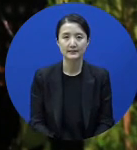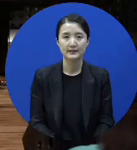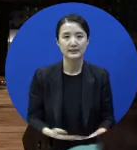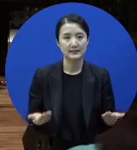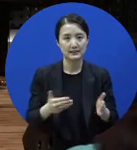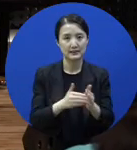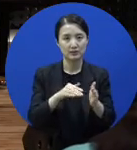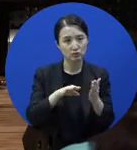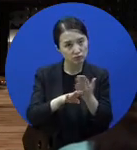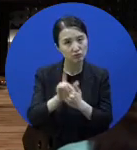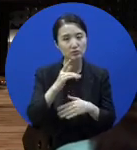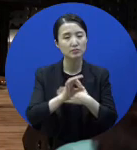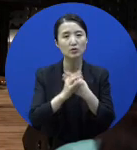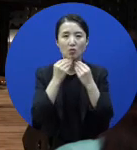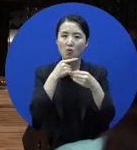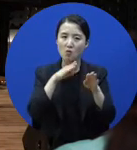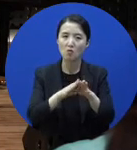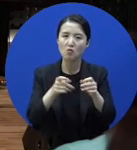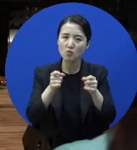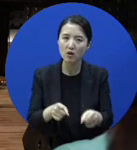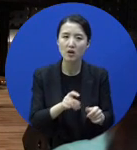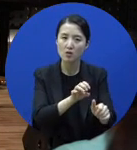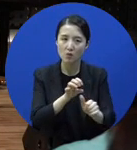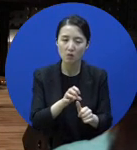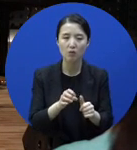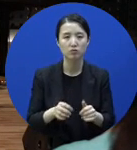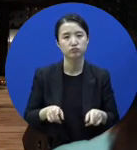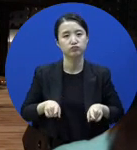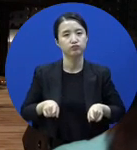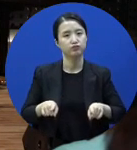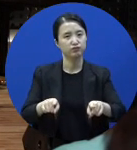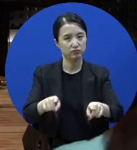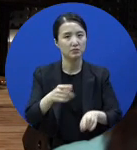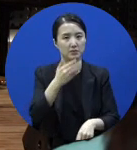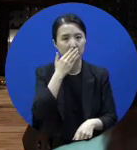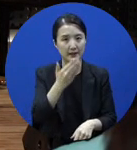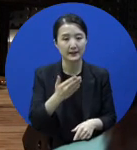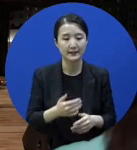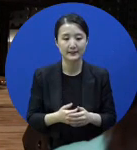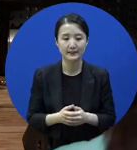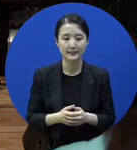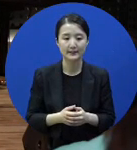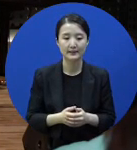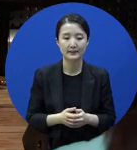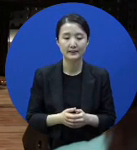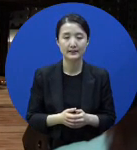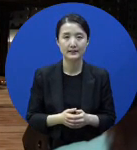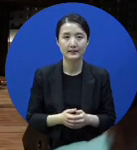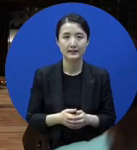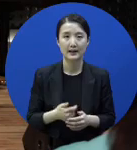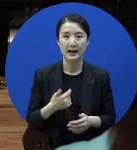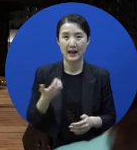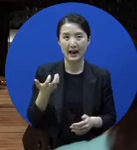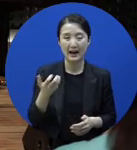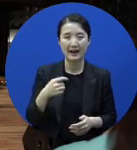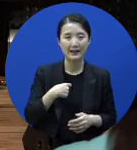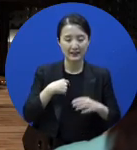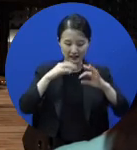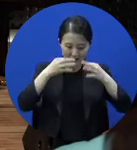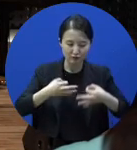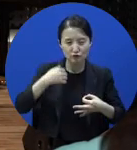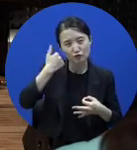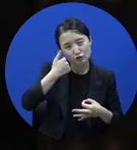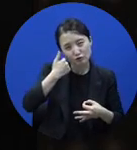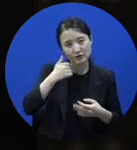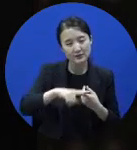한번 앞서 아까 그 자기 탐색이라는 하나의 그 표가 있었는데 그 표에 넣기 전에 한번 이걸 한번 하나씩 대입을